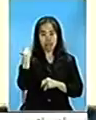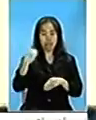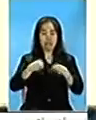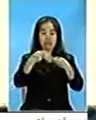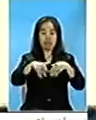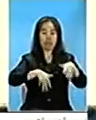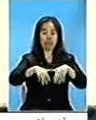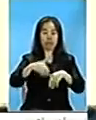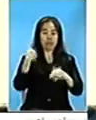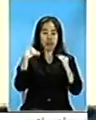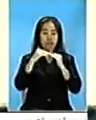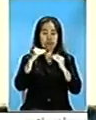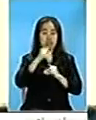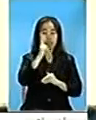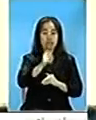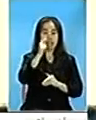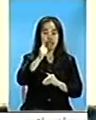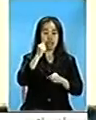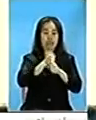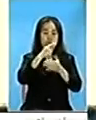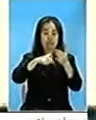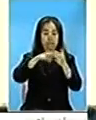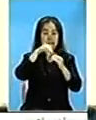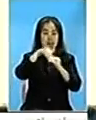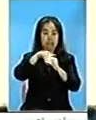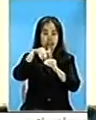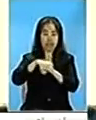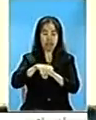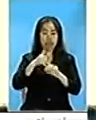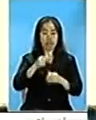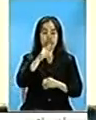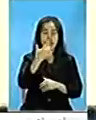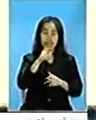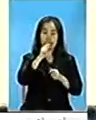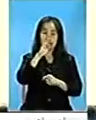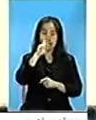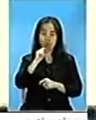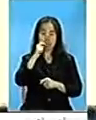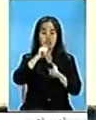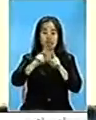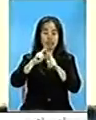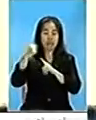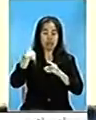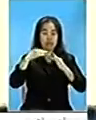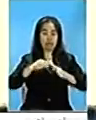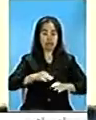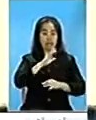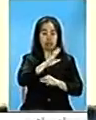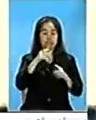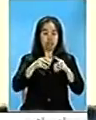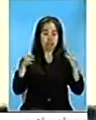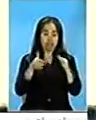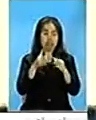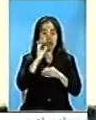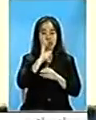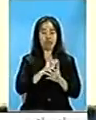ได้มีสิทธิ์ในการที่จะออกเสียงลงคะแนนเลือกตั้งรัฐบาลท้องถิ่นก็ดีรัฐบาลกลางก็ดีจะตัดสินใจกันในวงแคบ